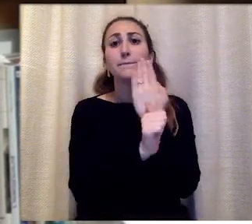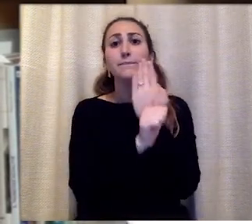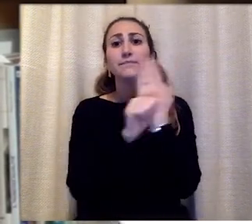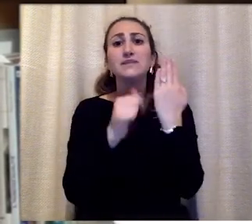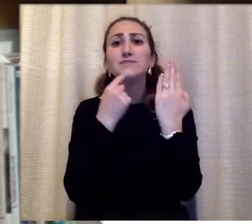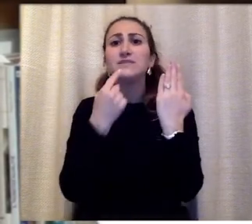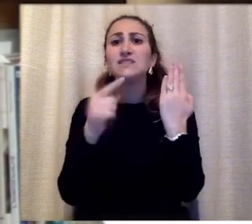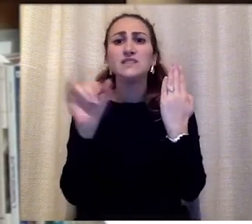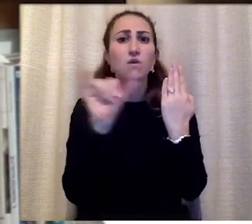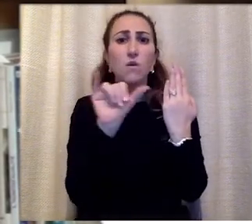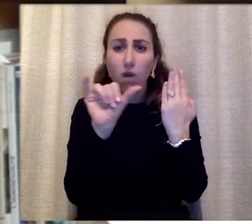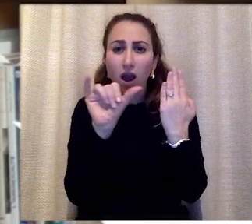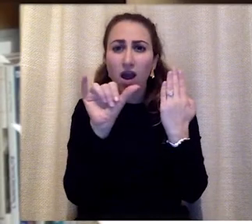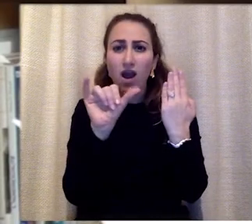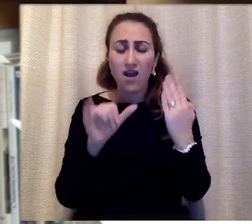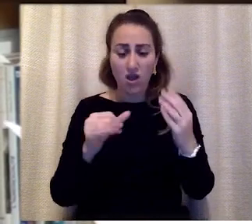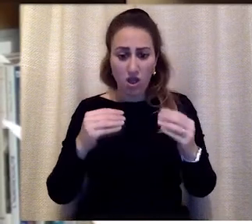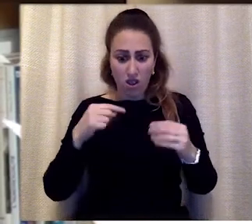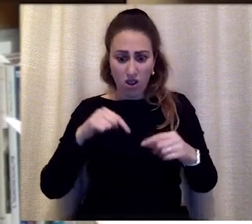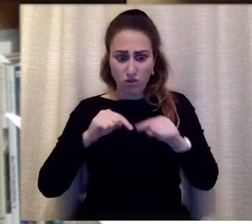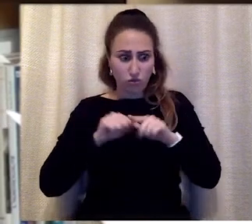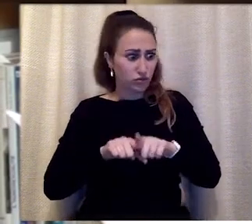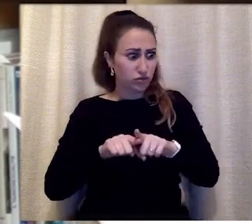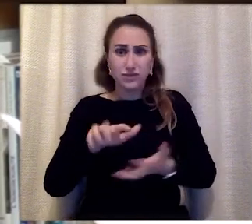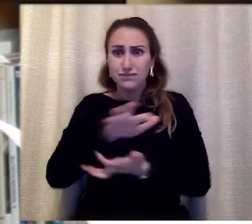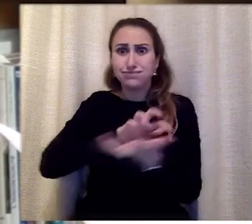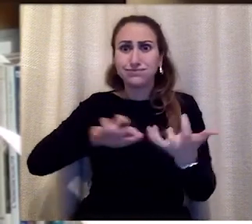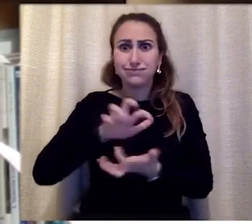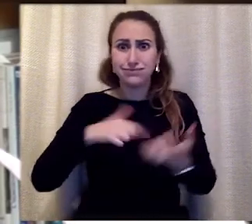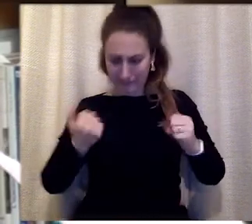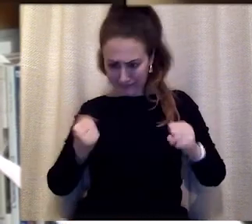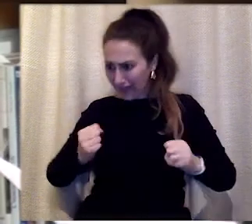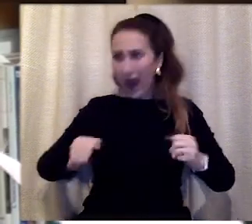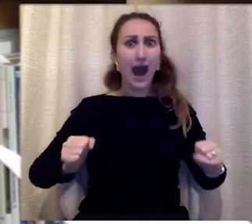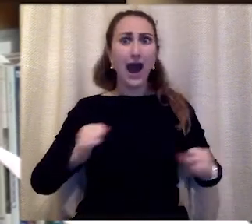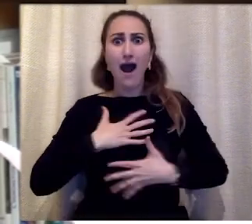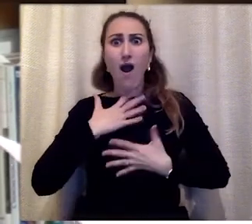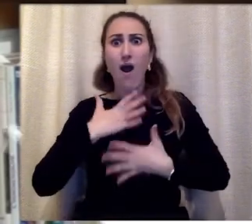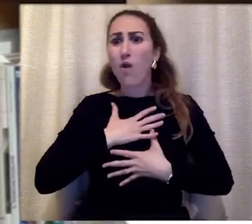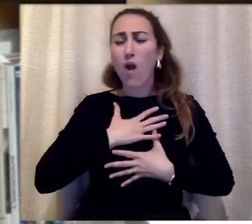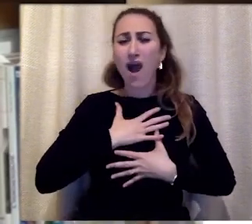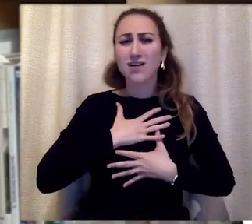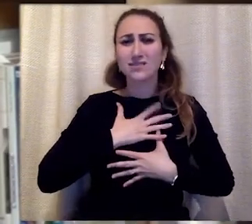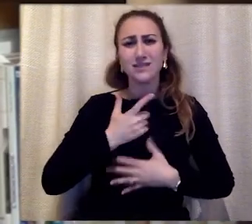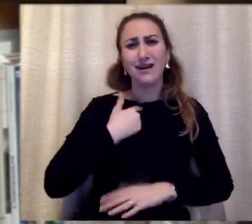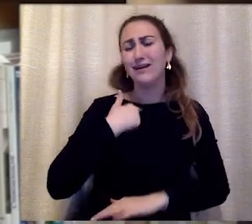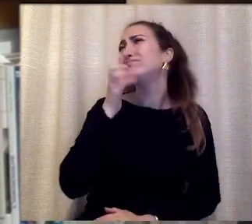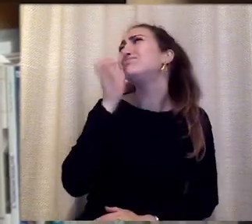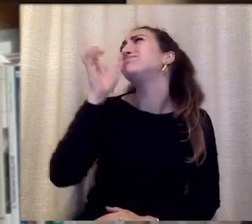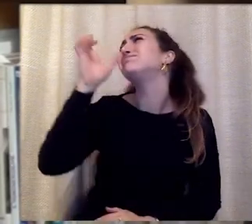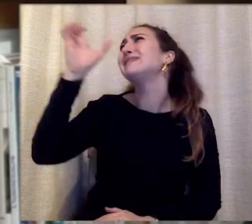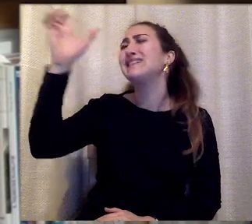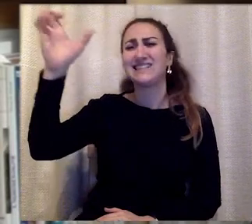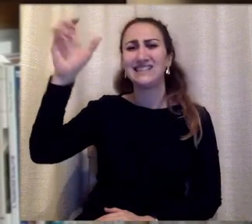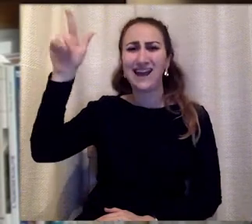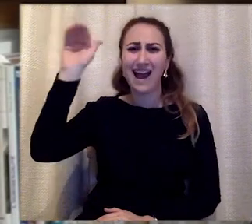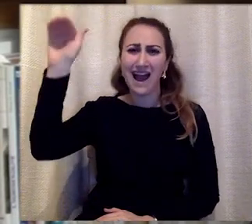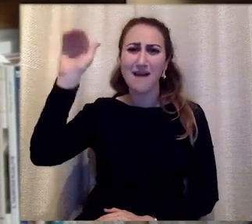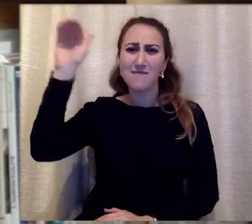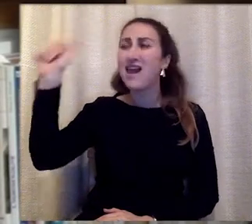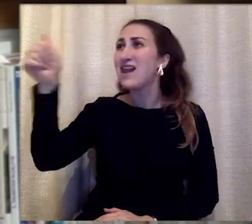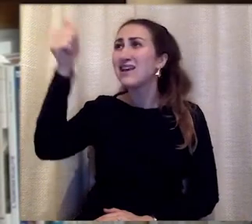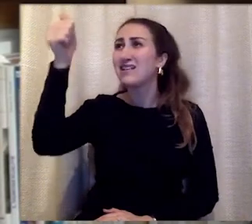de leur angoisse. Et puis, la